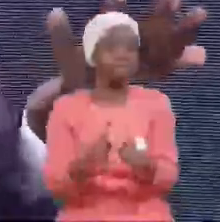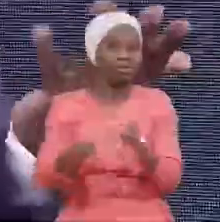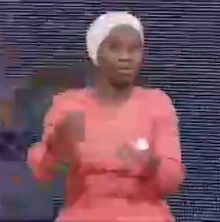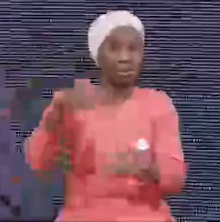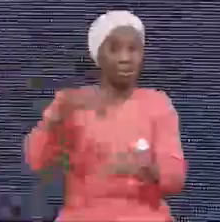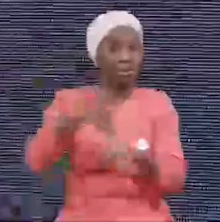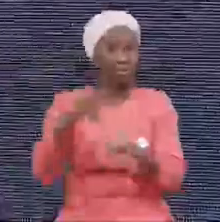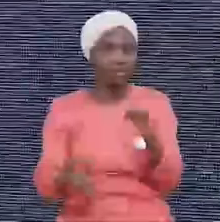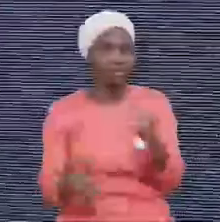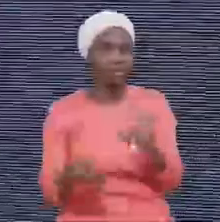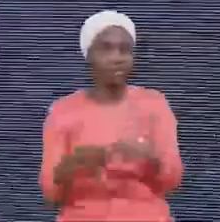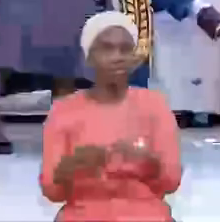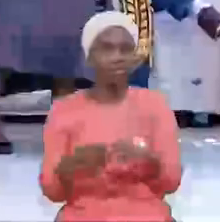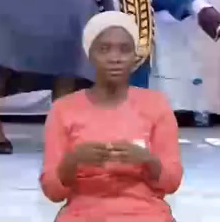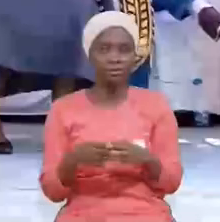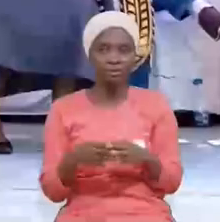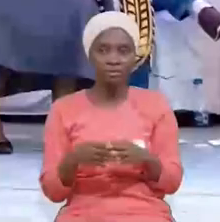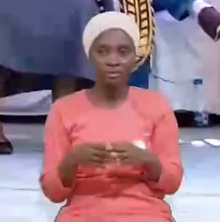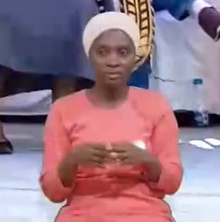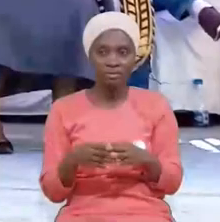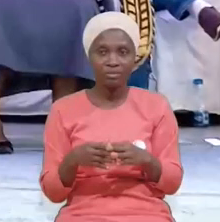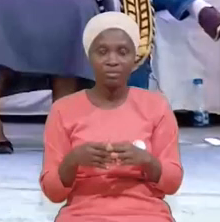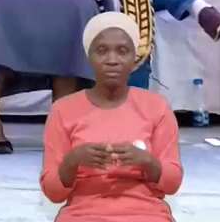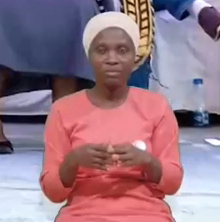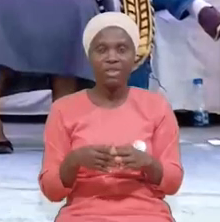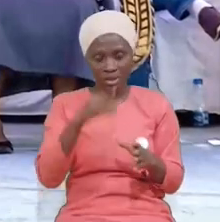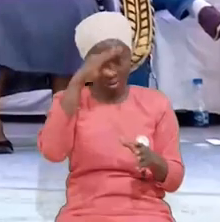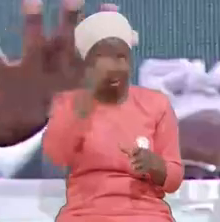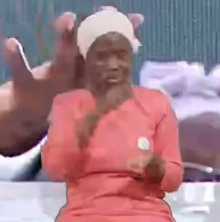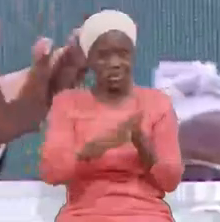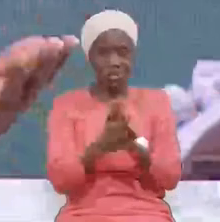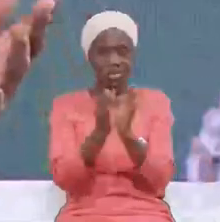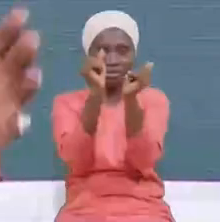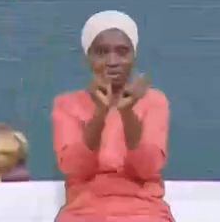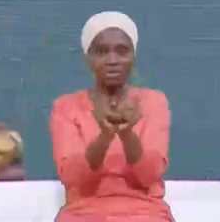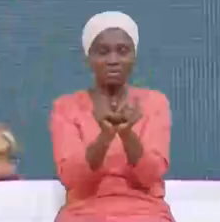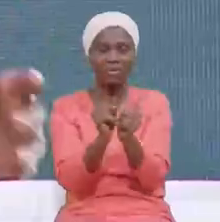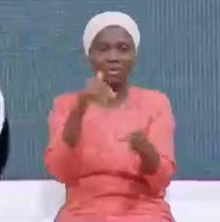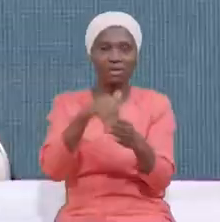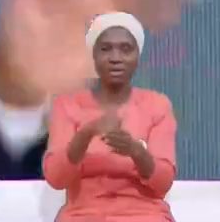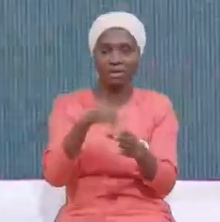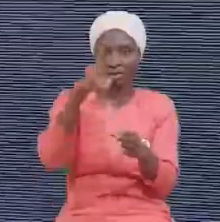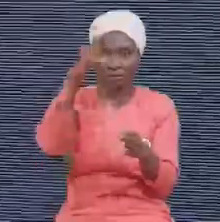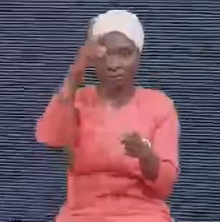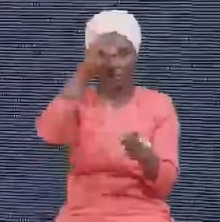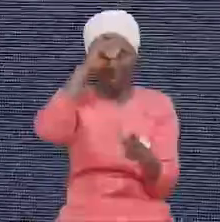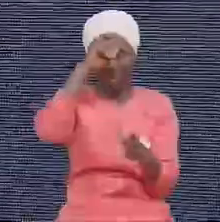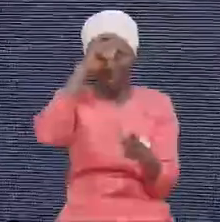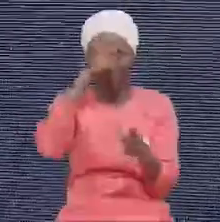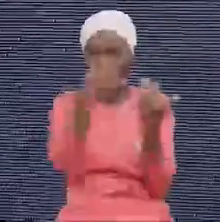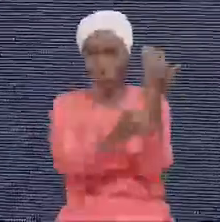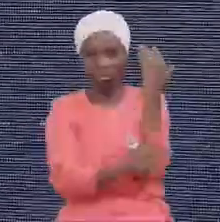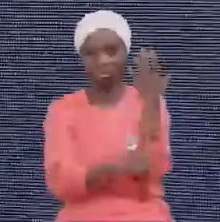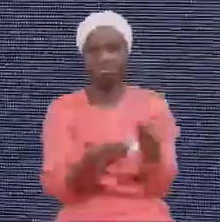Finalement, il était vendu en esclavage en Égypte. Il pouvait dire, oh, je suis loin de chez moi.